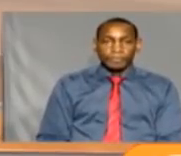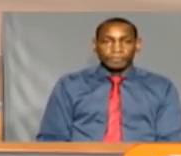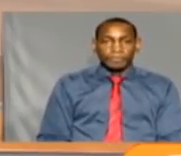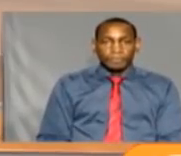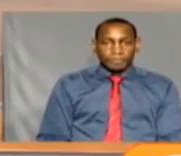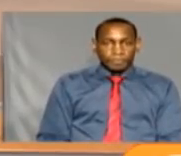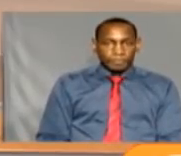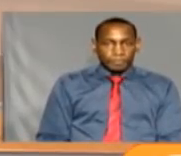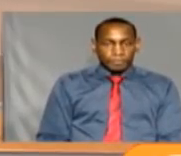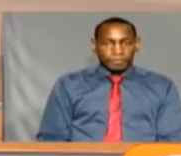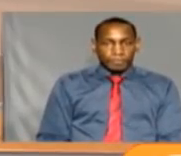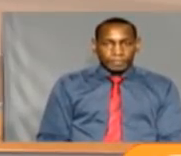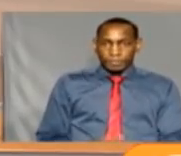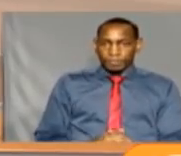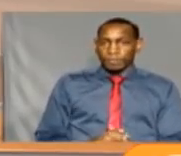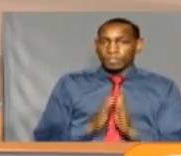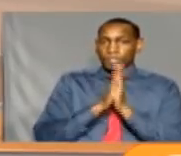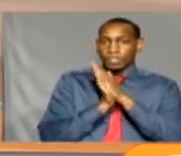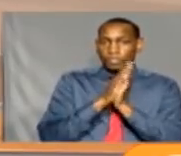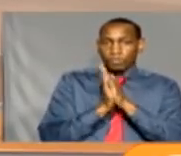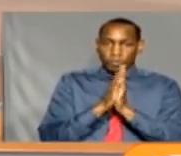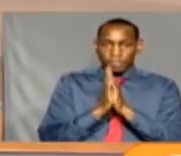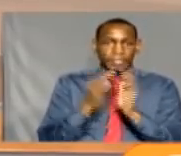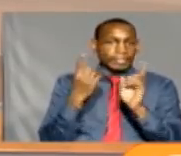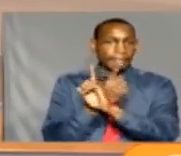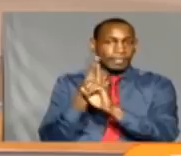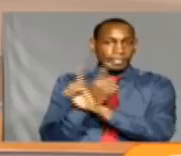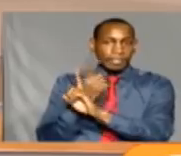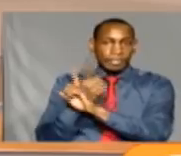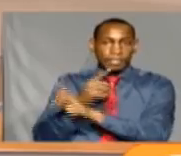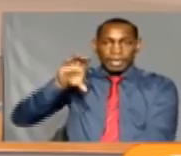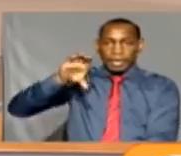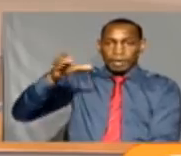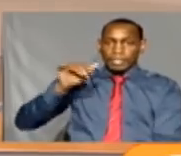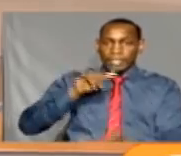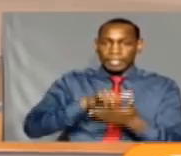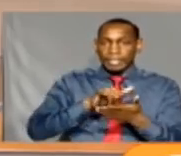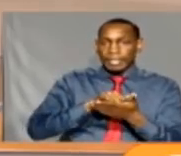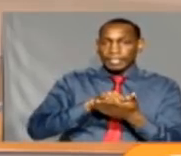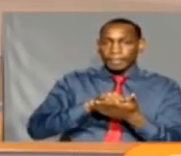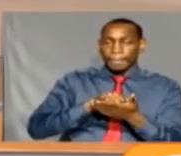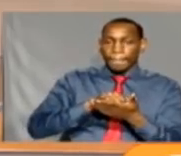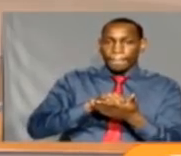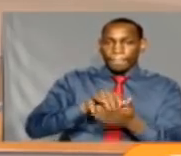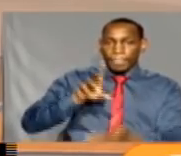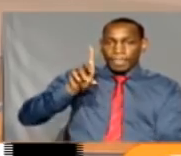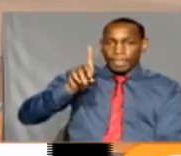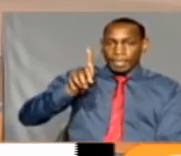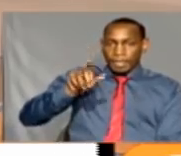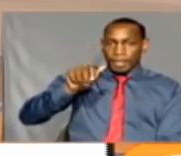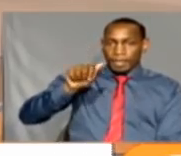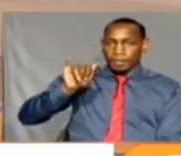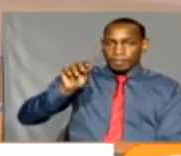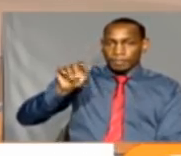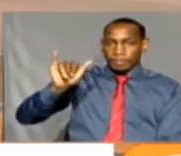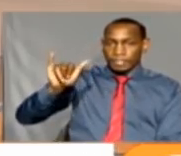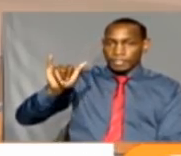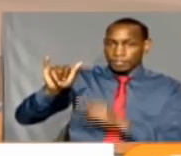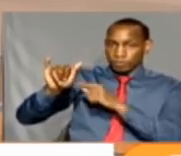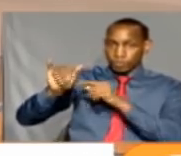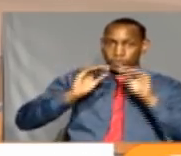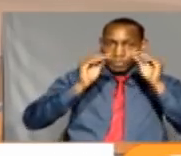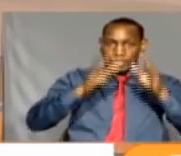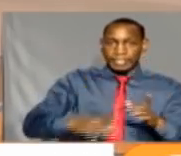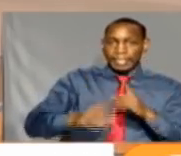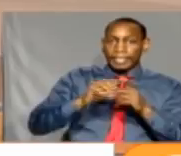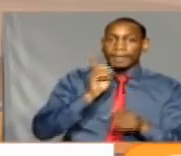Na tukiangalia taarifa zinazokusanya taarifa tofauti katika kaunti zetu ni kwamba Days Mbathe mwalimu aliyeuawa Kitui amezikwa leo